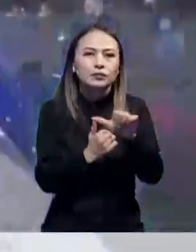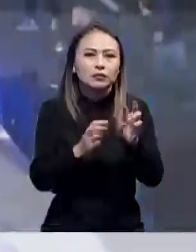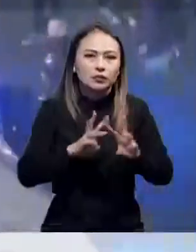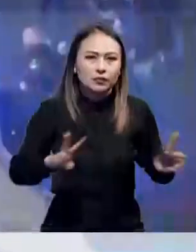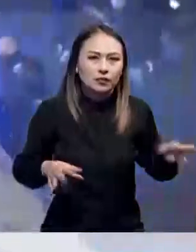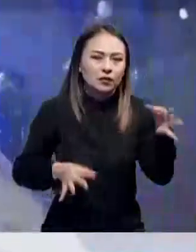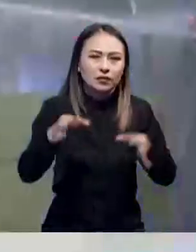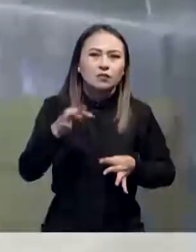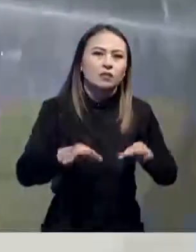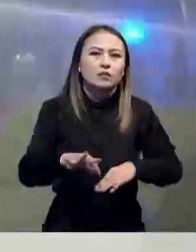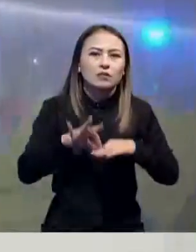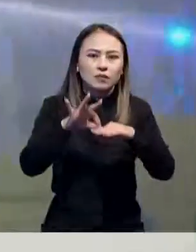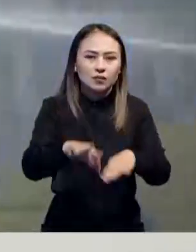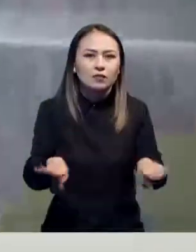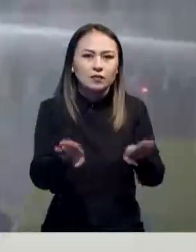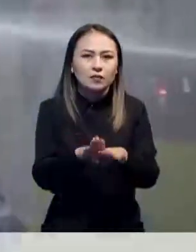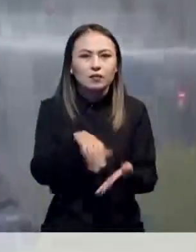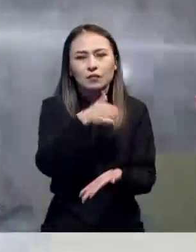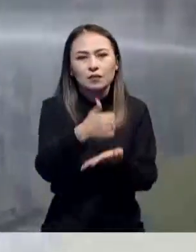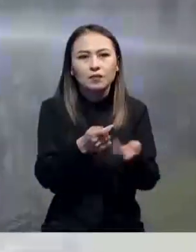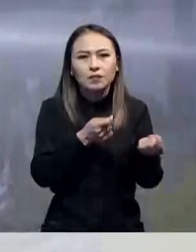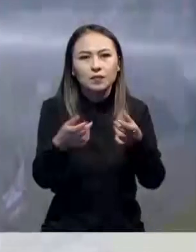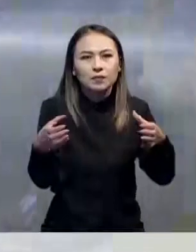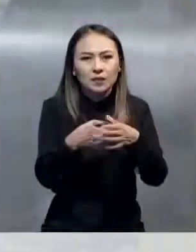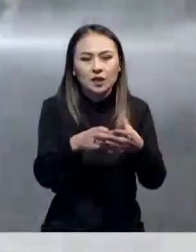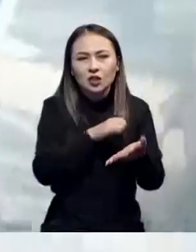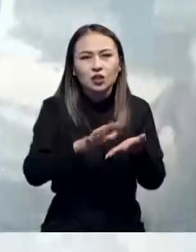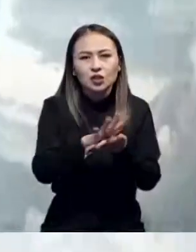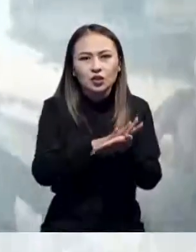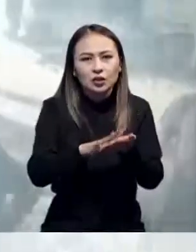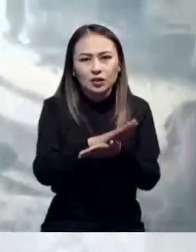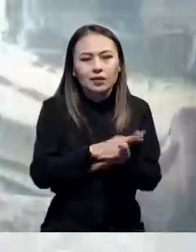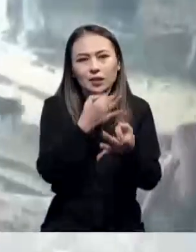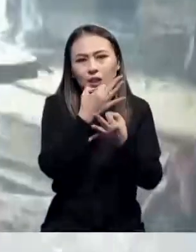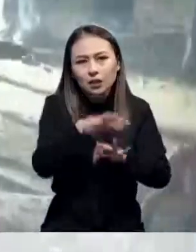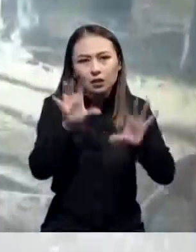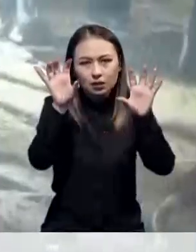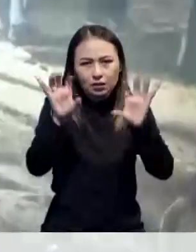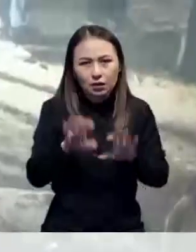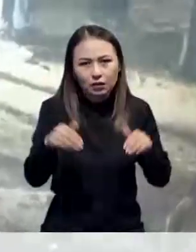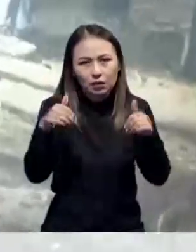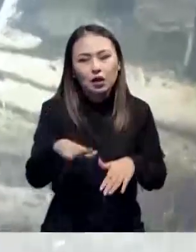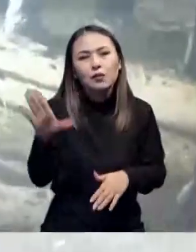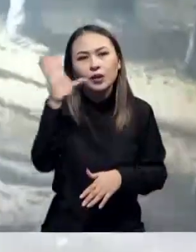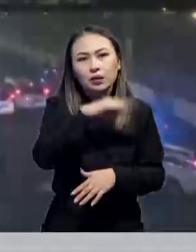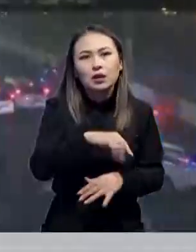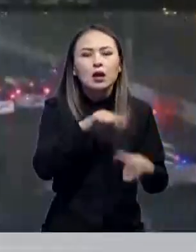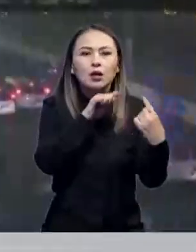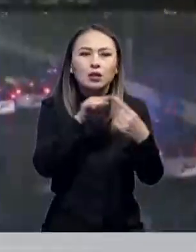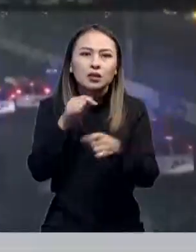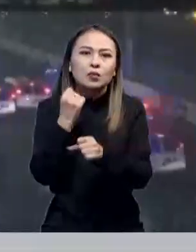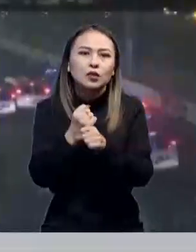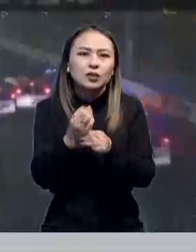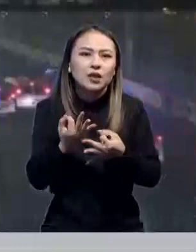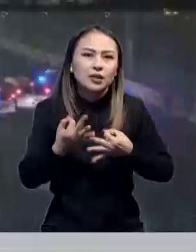Алайда премьер-министр сот реформасын жүргізуге ниетті. Сонда басқарушы партия еш кедергісіз кез келген заңды қабылдай алады.